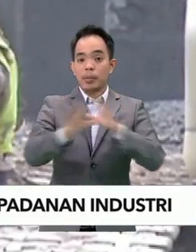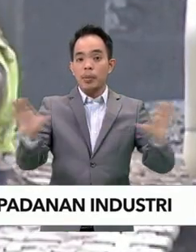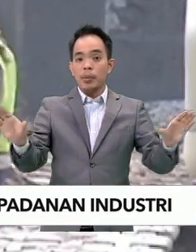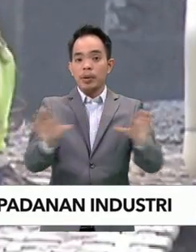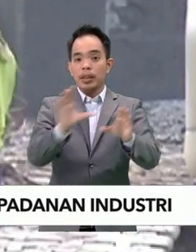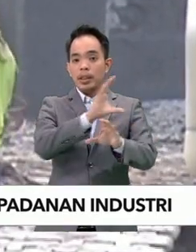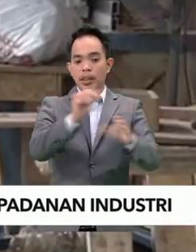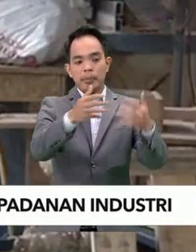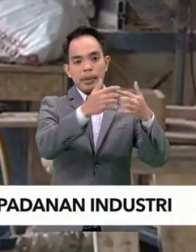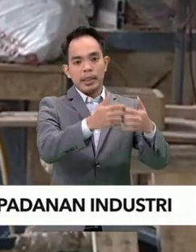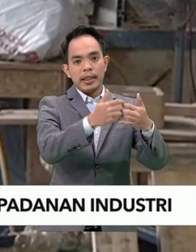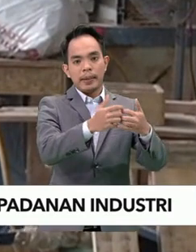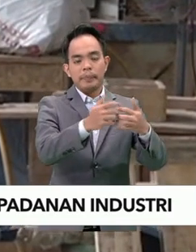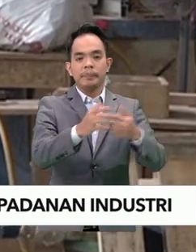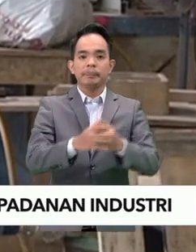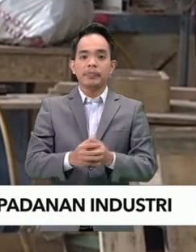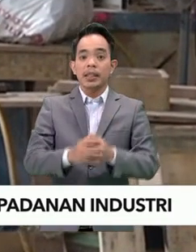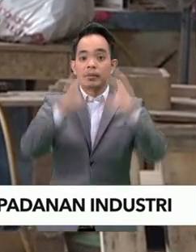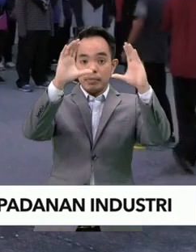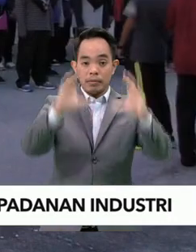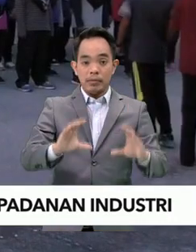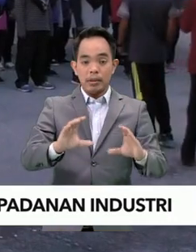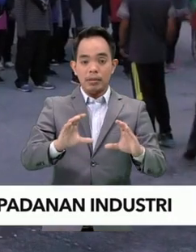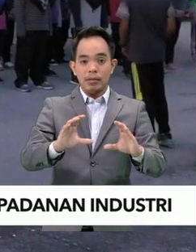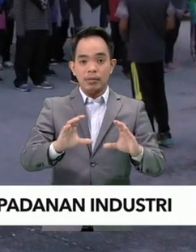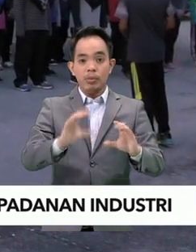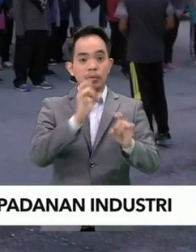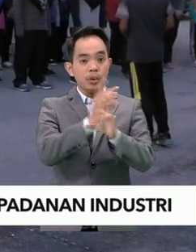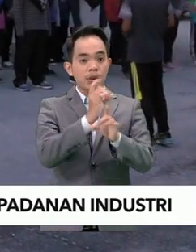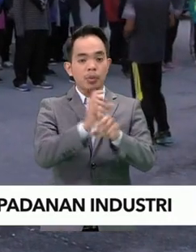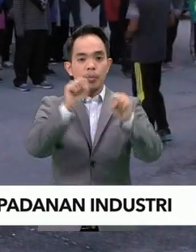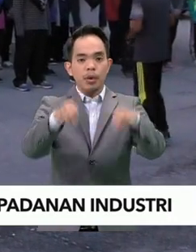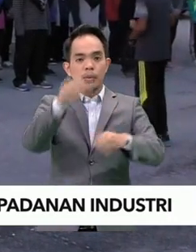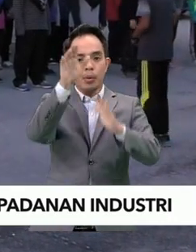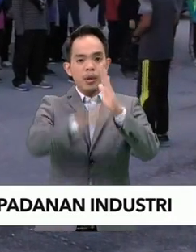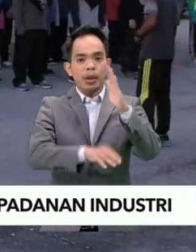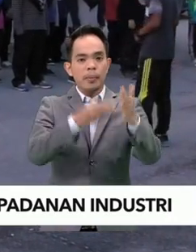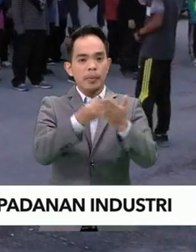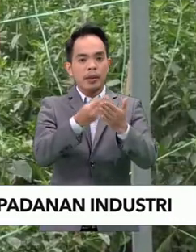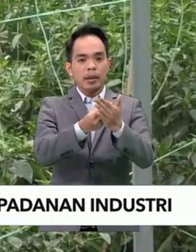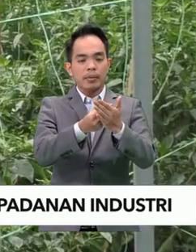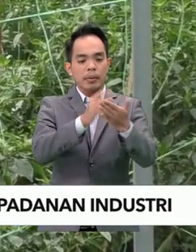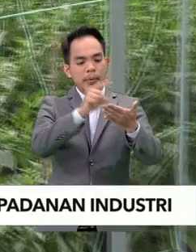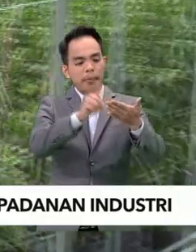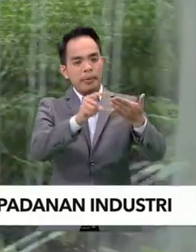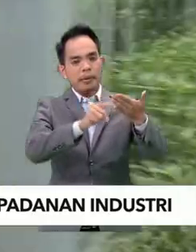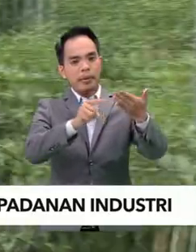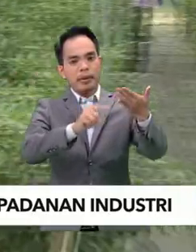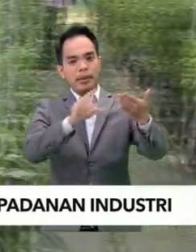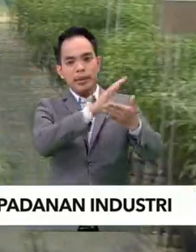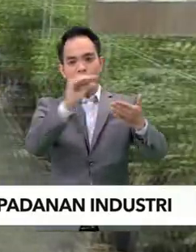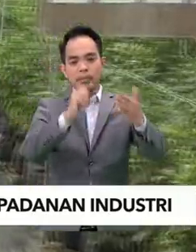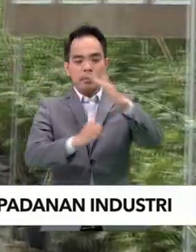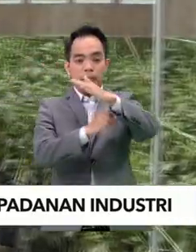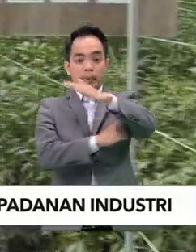pergilangan inisiatif ini juga katanya dapat mengurangkan perbankan untuk mengemas kini modul dan infrastruktur atau